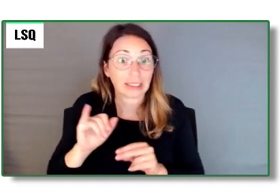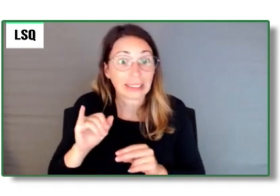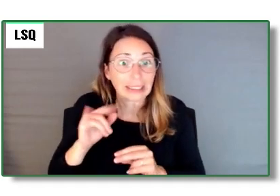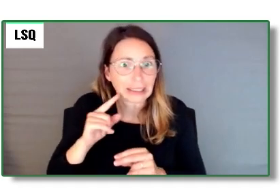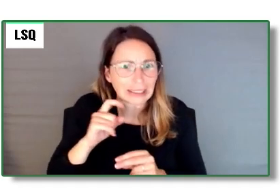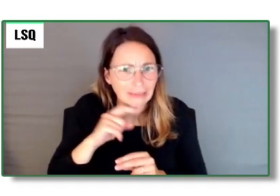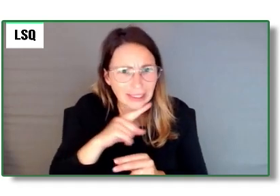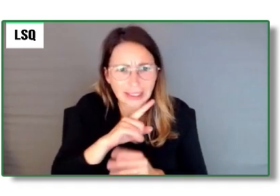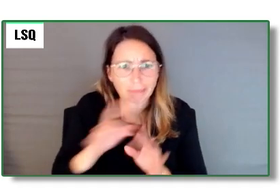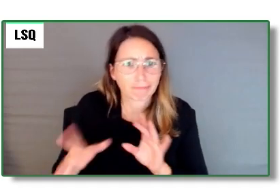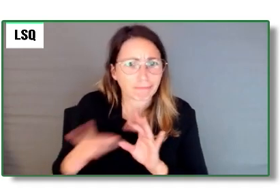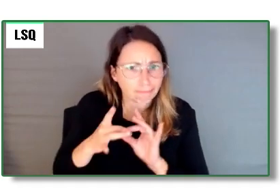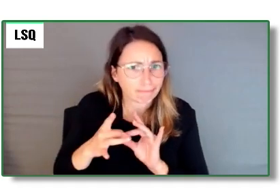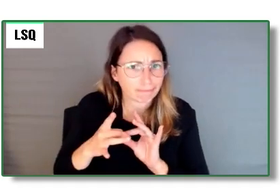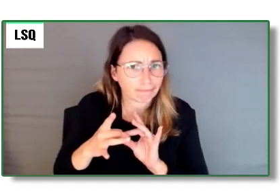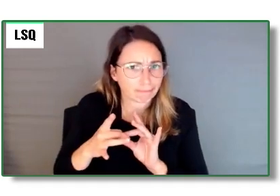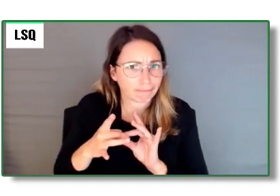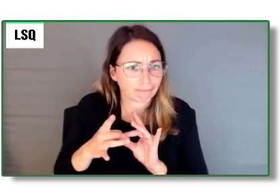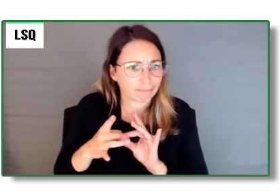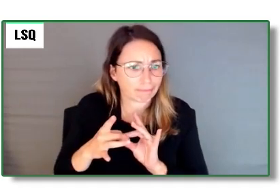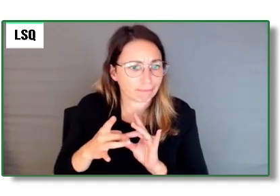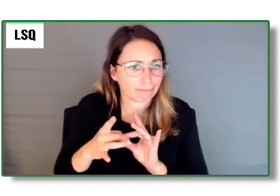nous envoyer un courriel à